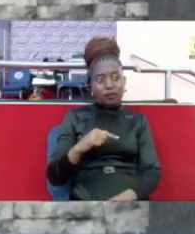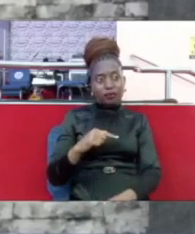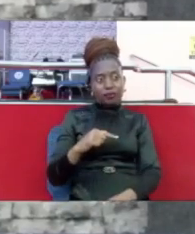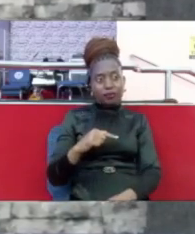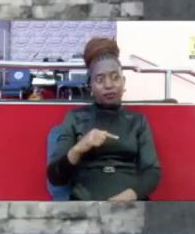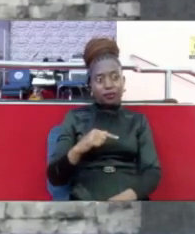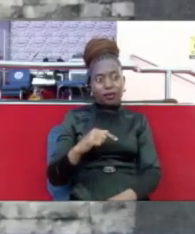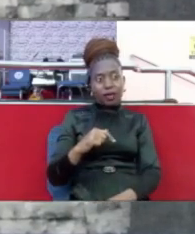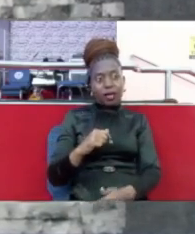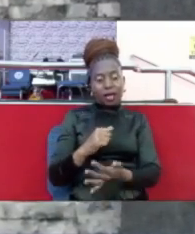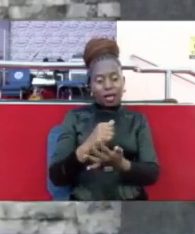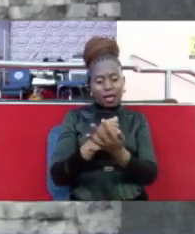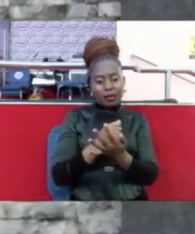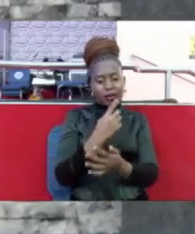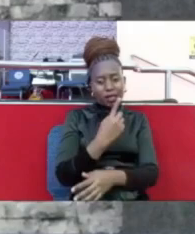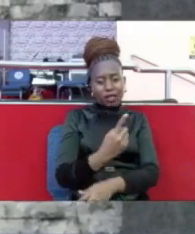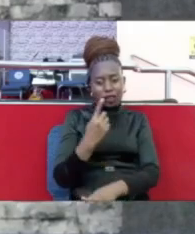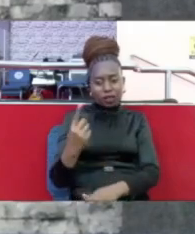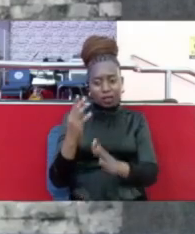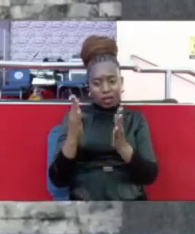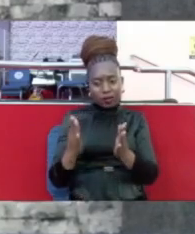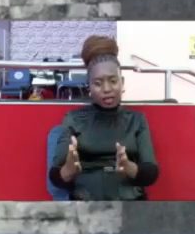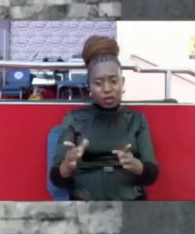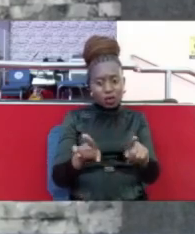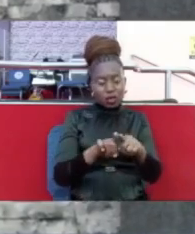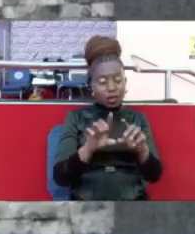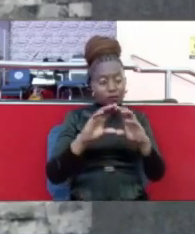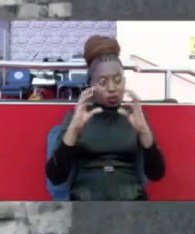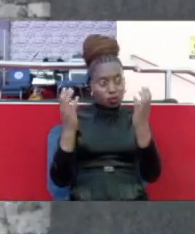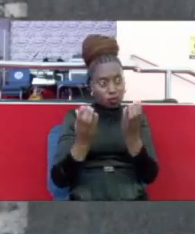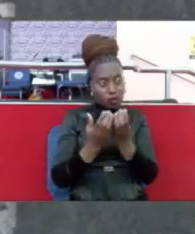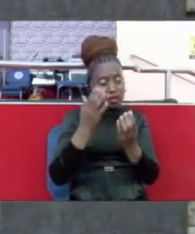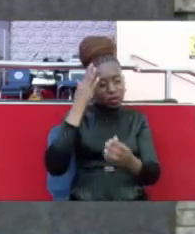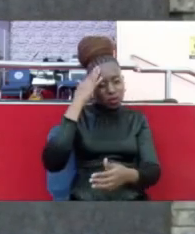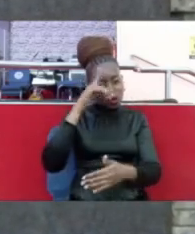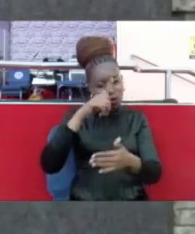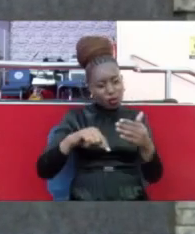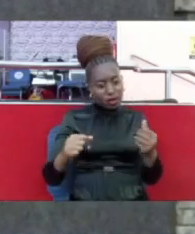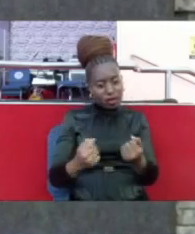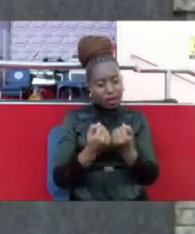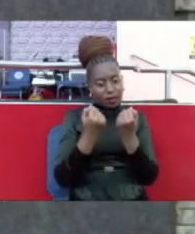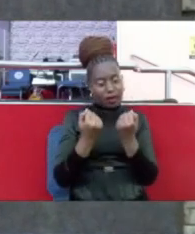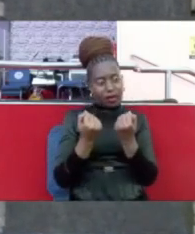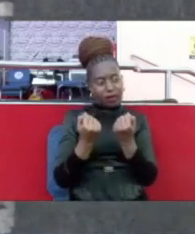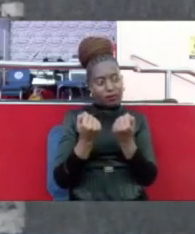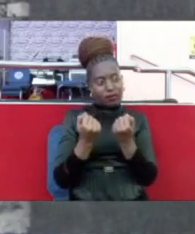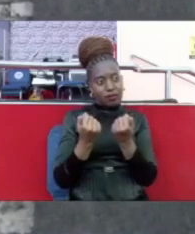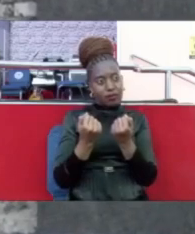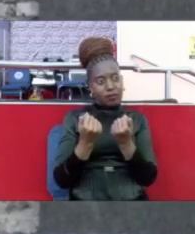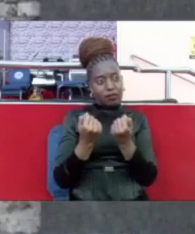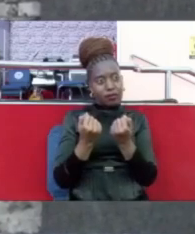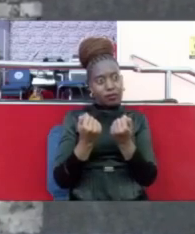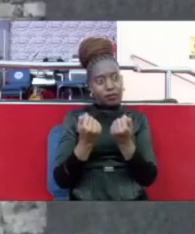to find out what's happening with them. Ili tutambue ama tujue ni nini kinafanyika kuwahusu. And as of